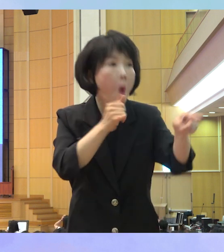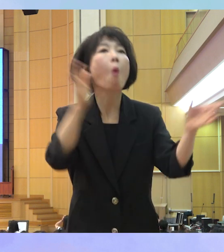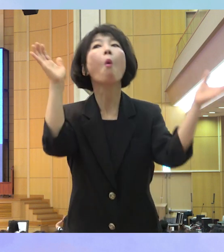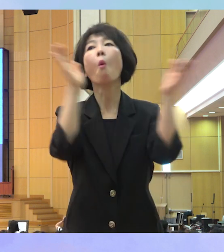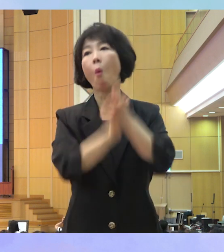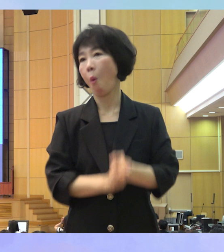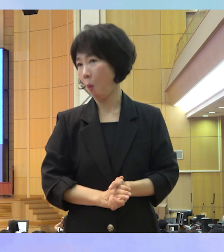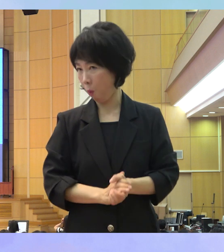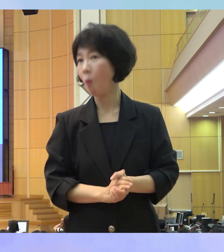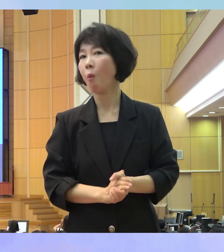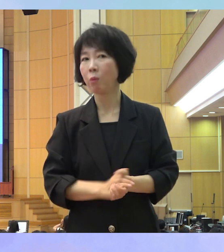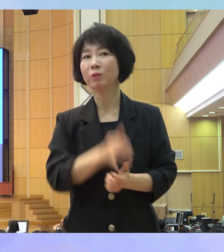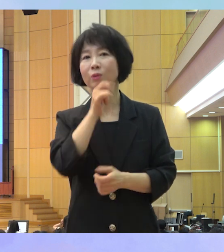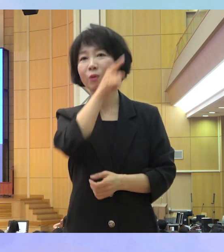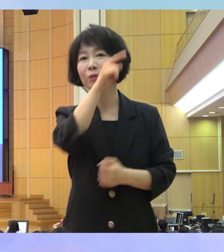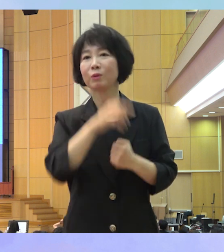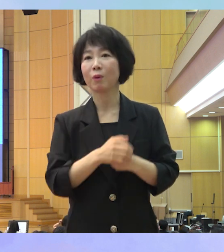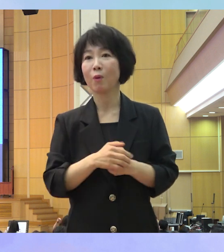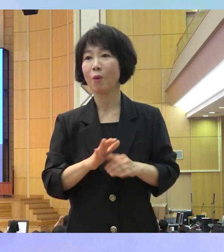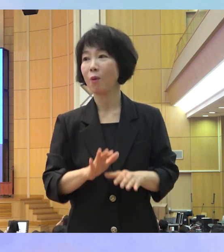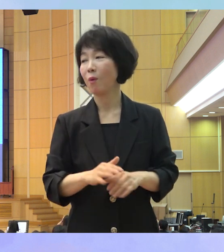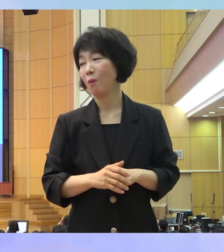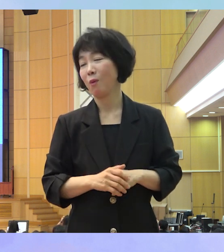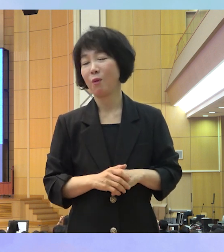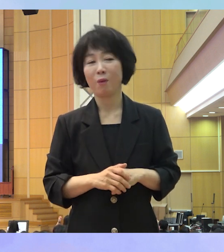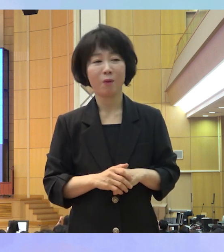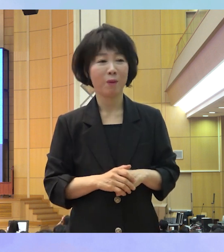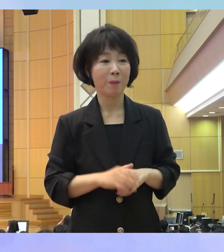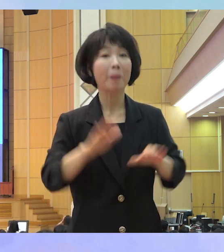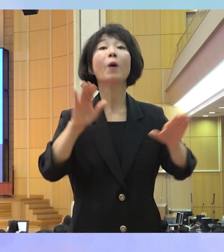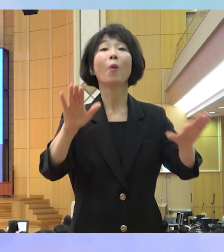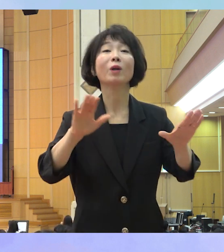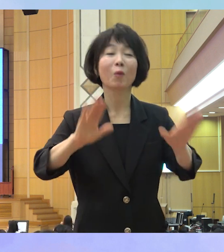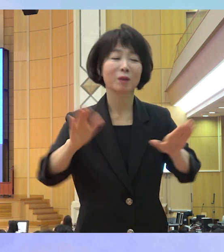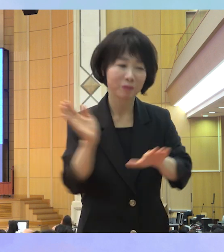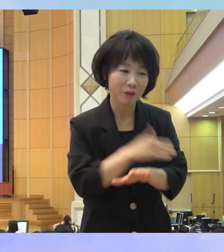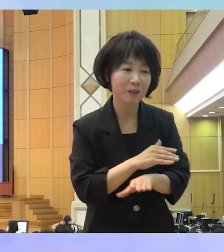분들은 막 손자까지 있으신 분들인데, 그래서 올해는